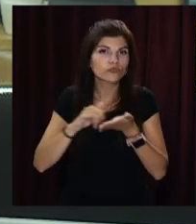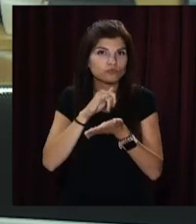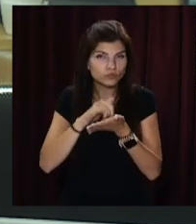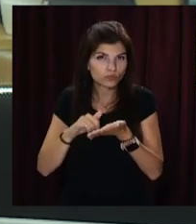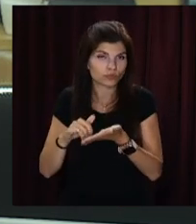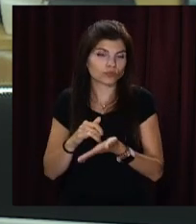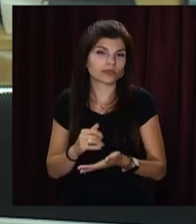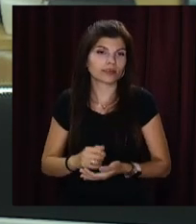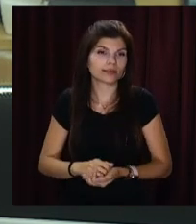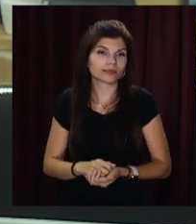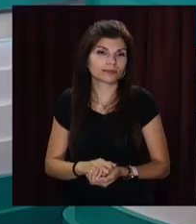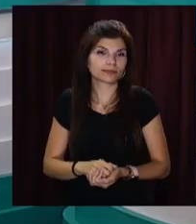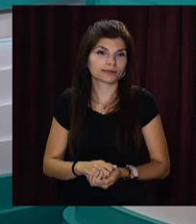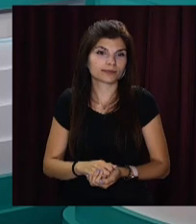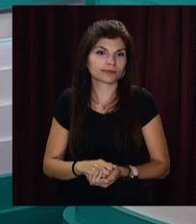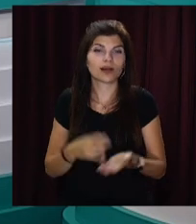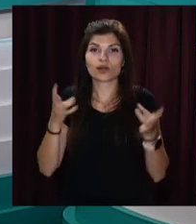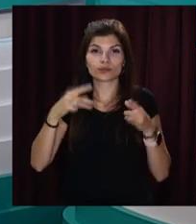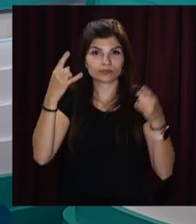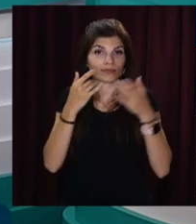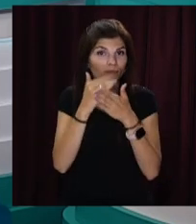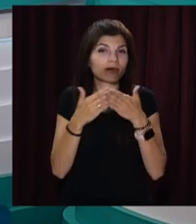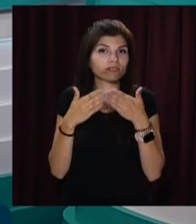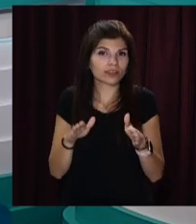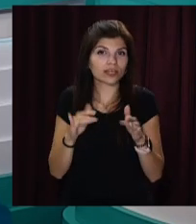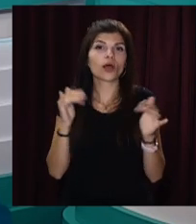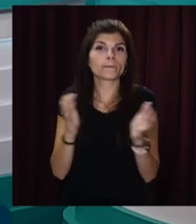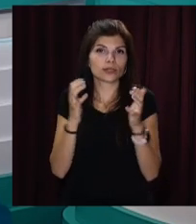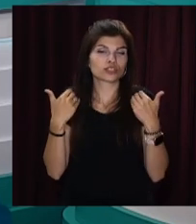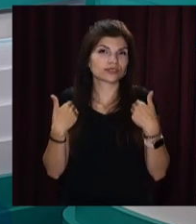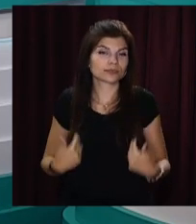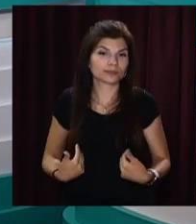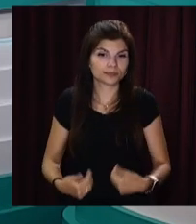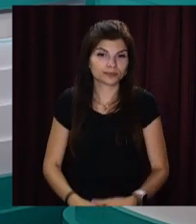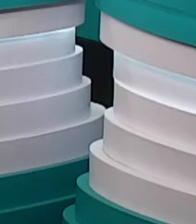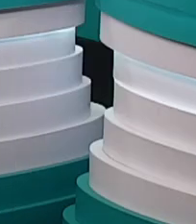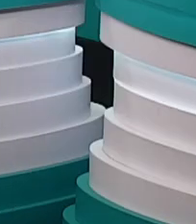мережах та на нашому YouTube-каналі. Залишайтеся з відкритим і бережіть себе!